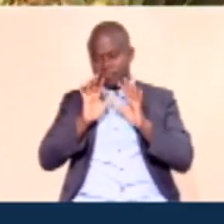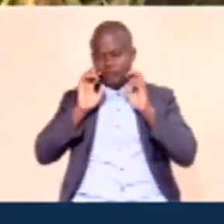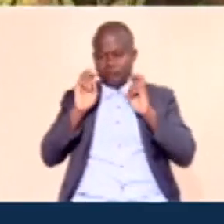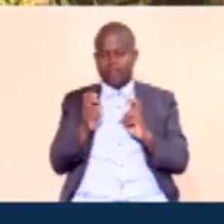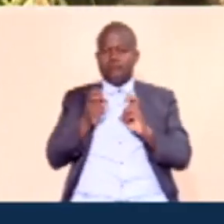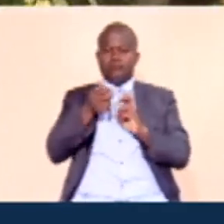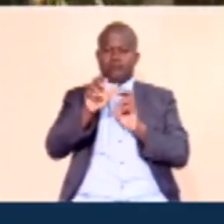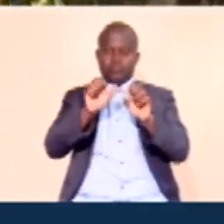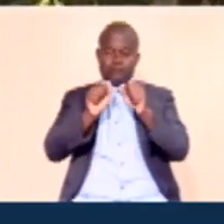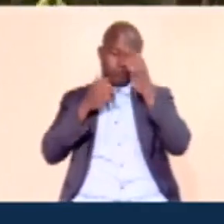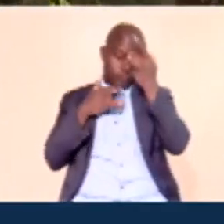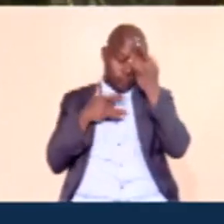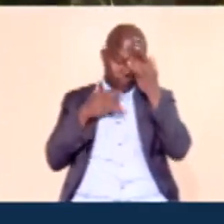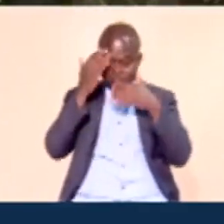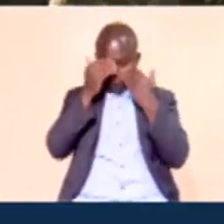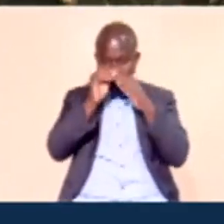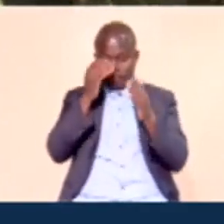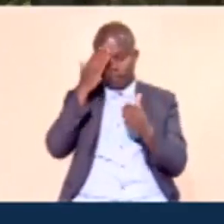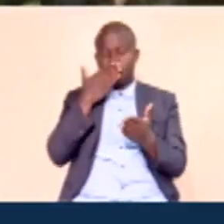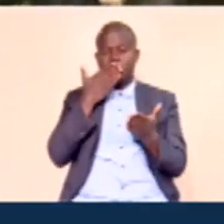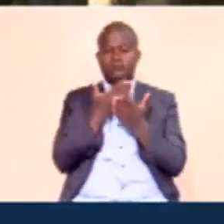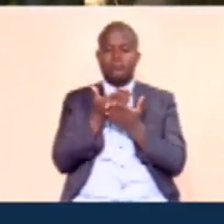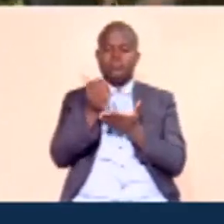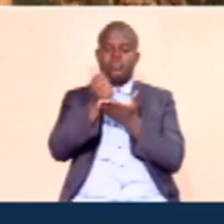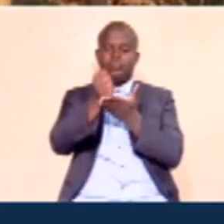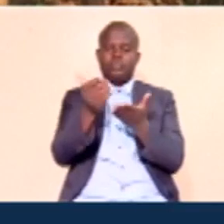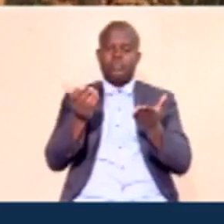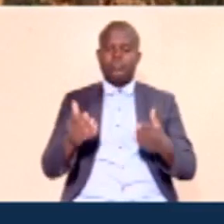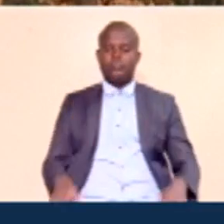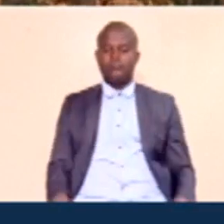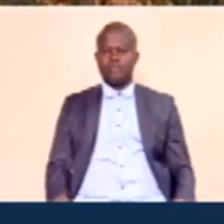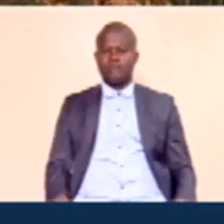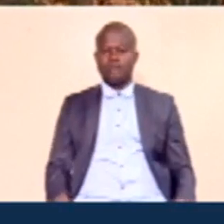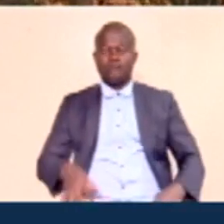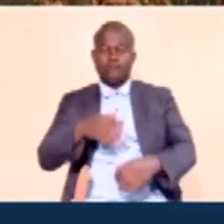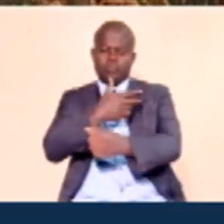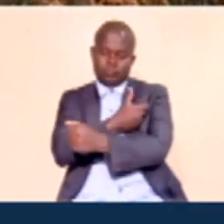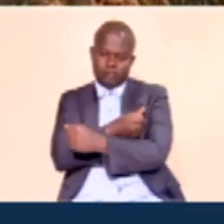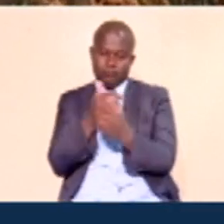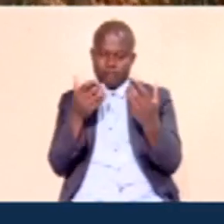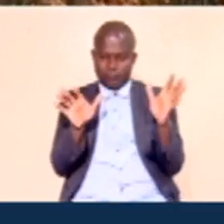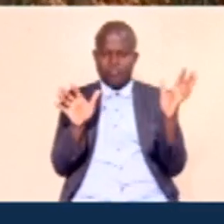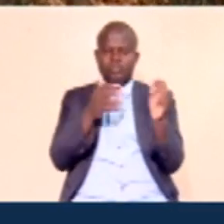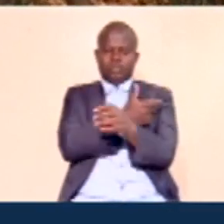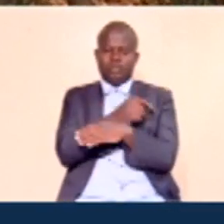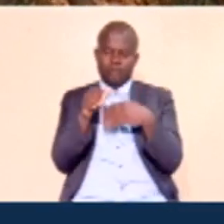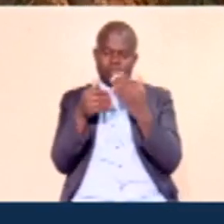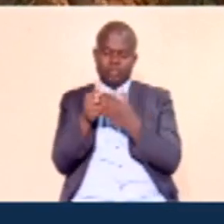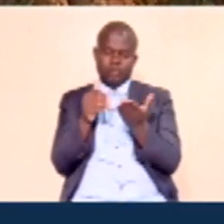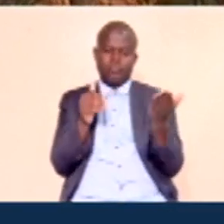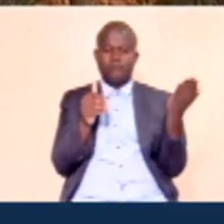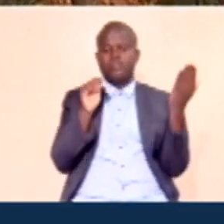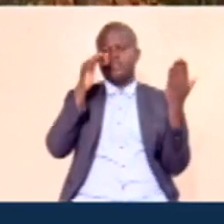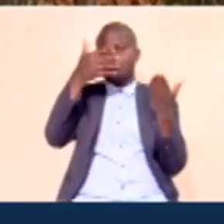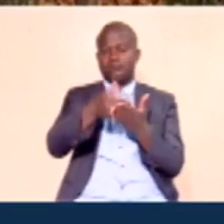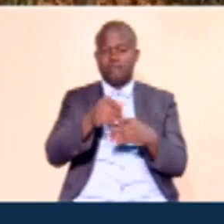yabo yafatwa n'iyi ndwara kuko bazi neza icyo amatungo yabo bamariye gukingira barakingiye barazikingiye